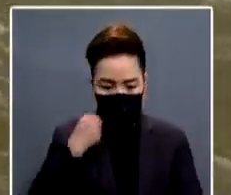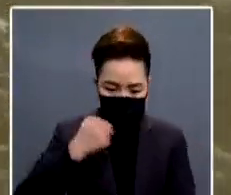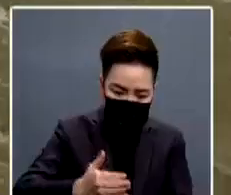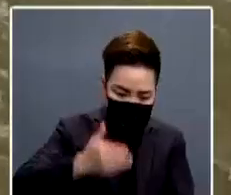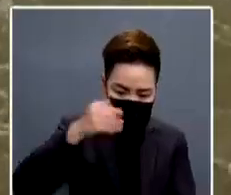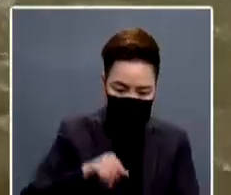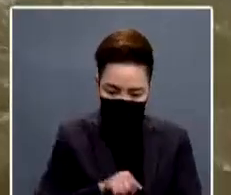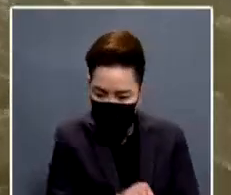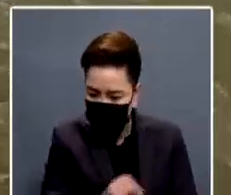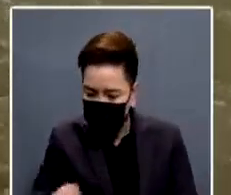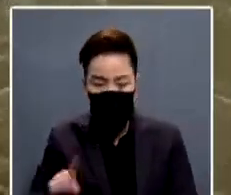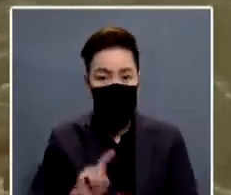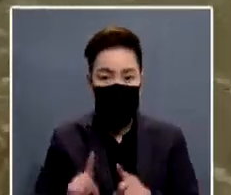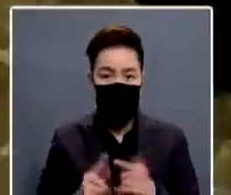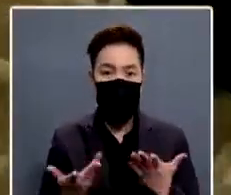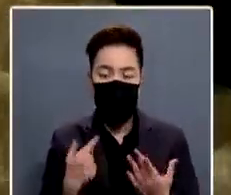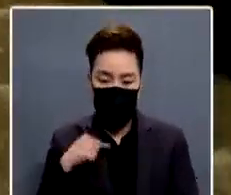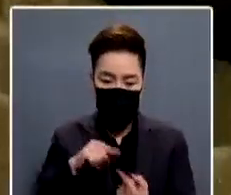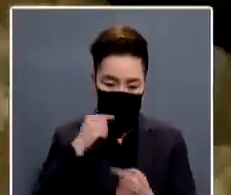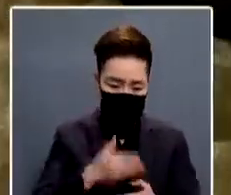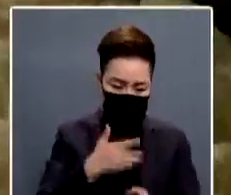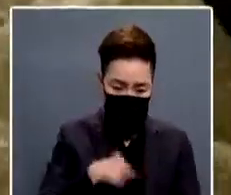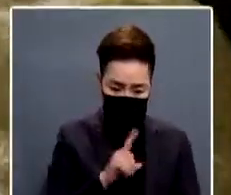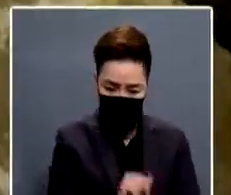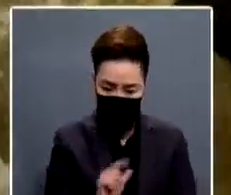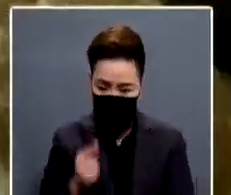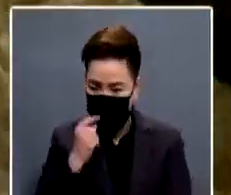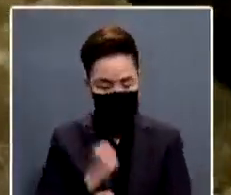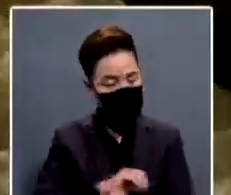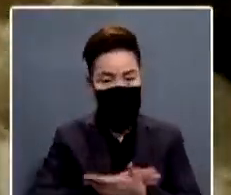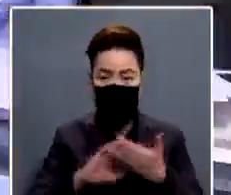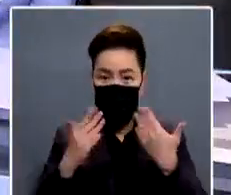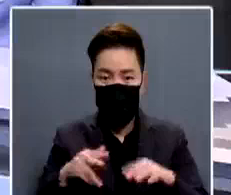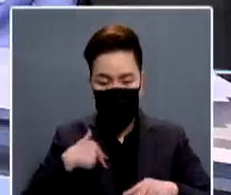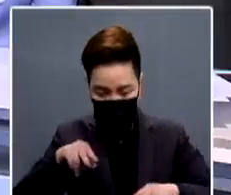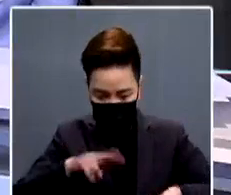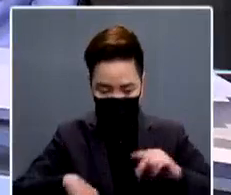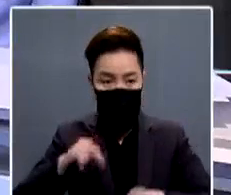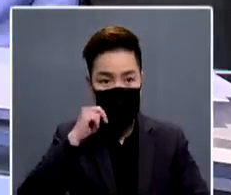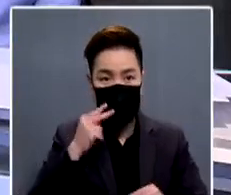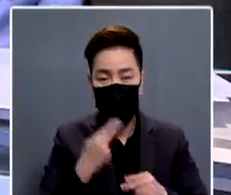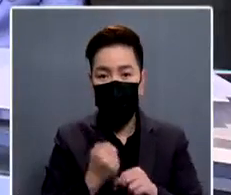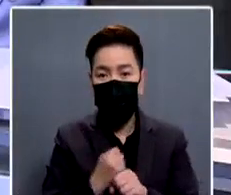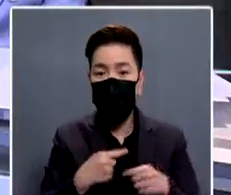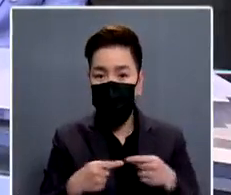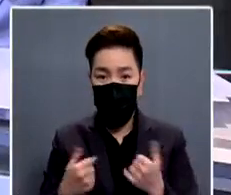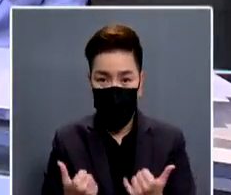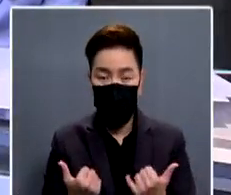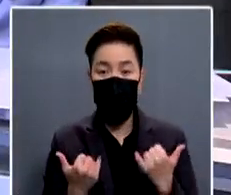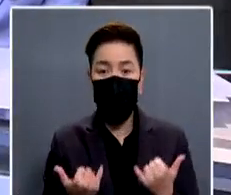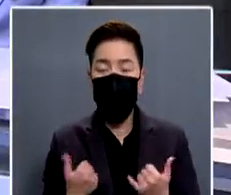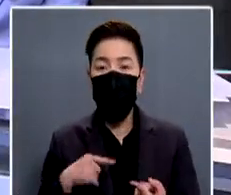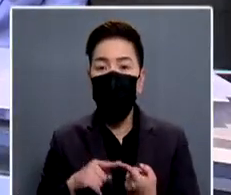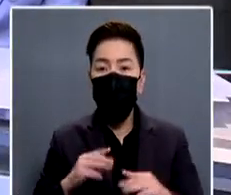น้ำหลักๆเนี่ยนะคะหรือว่าเป็นจุดระบายน้ำใหญ่ๆเนี่ยเคลียร์ทุกอย่างหมดละแล้วก็ตรวจสอบปริมาณน้ำอยู่ต่อเนื่องคุณผู้ชมคะอย่างล่าสุ